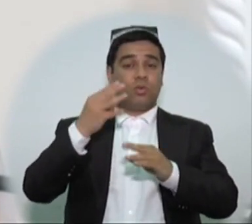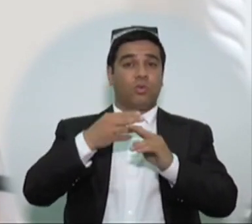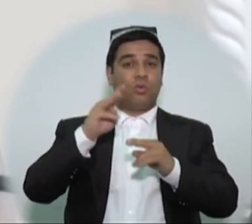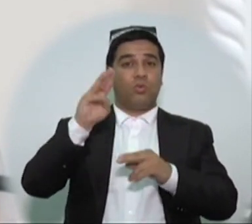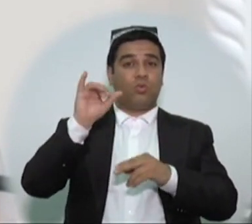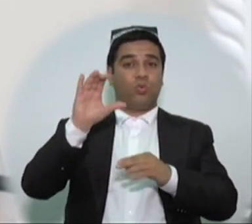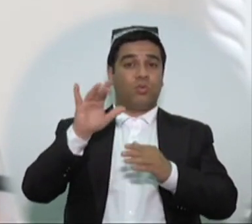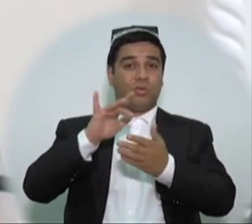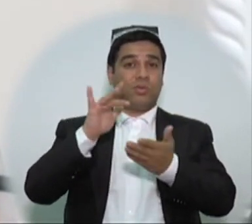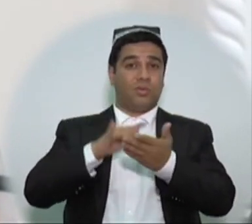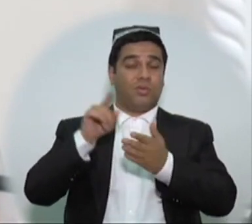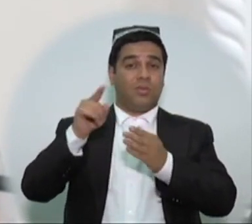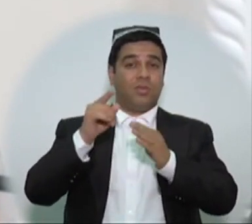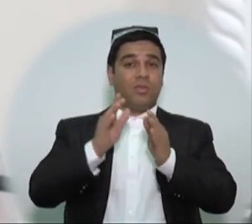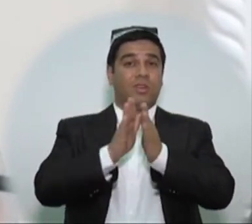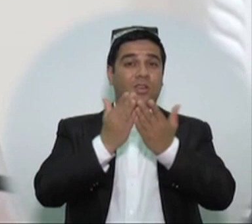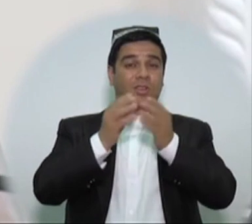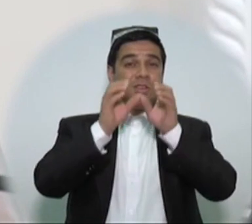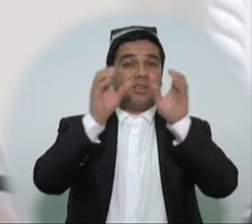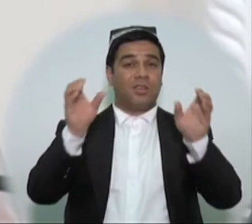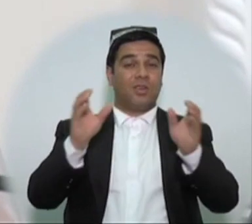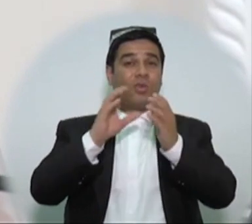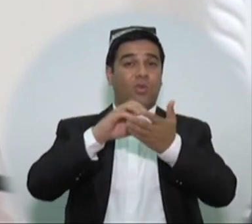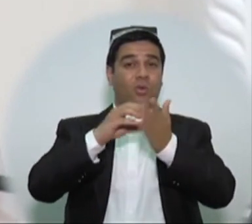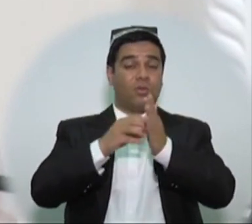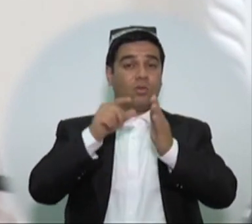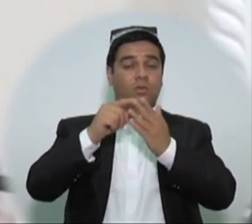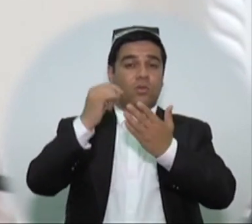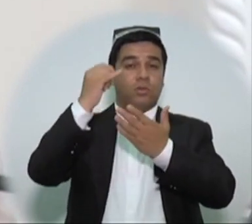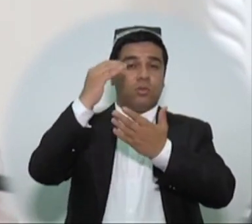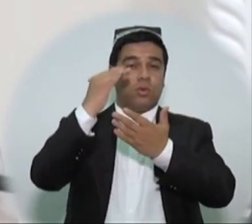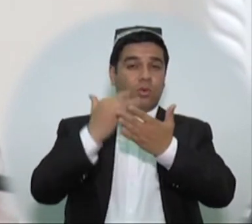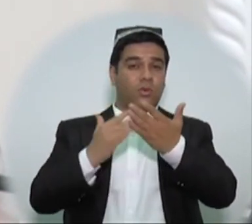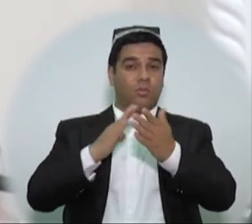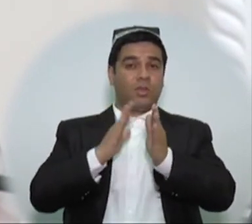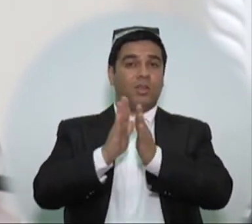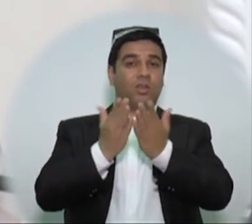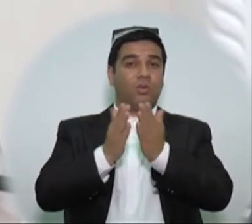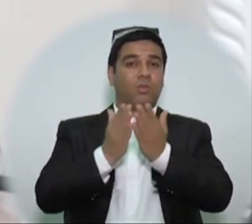Tusda kutubxonani qilib qo'yib, kitoblarni ro'yxat qilishgan ekan.